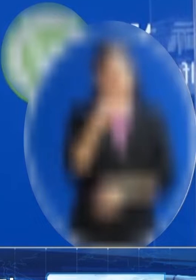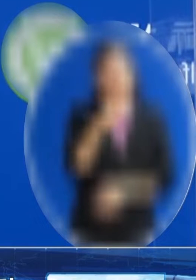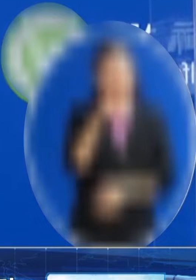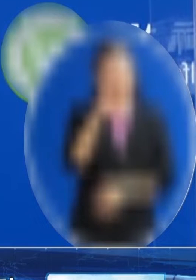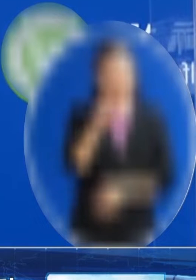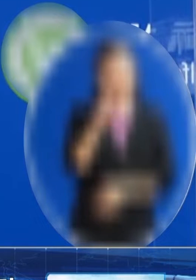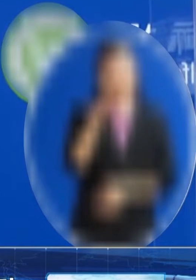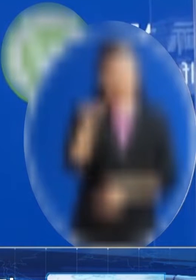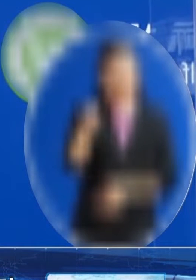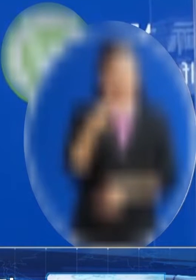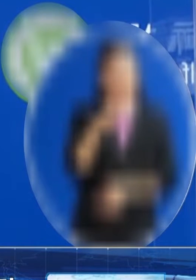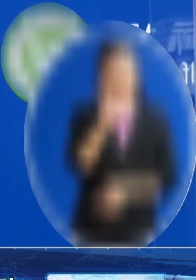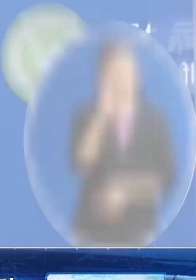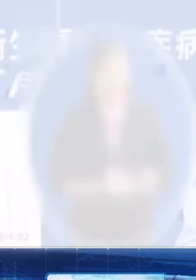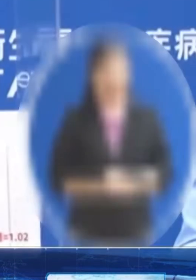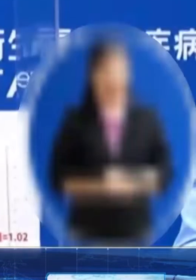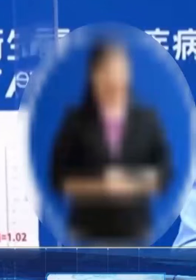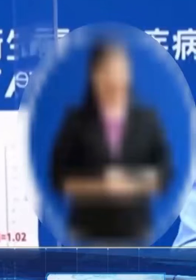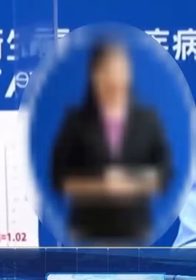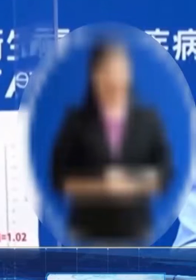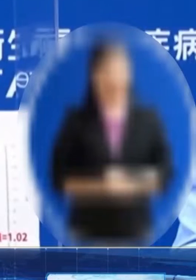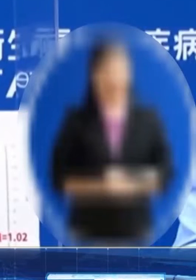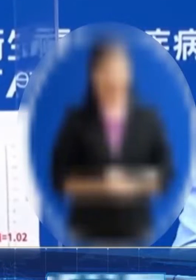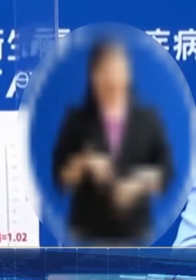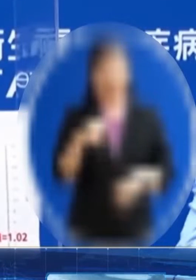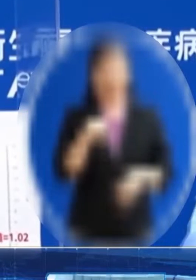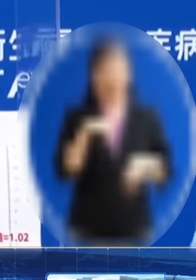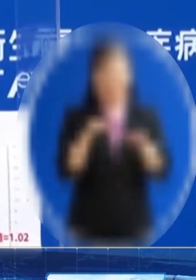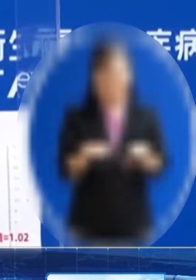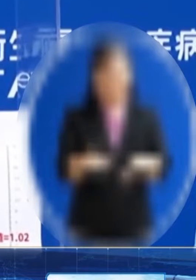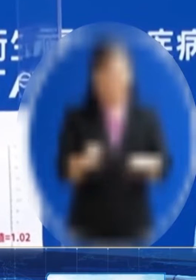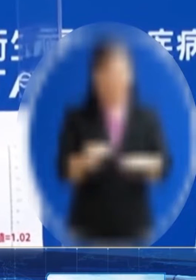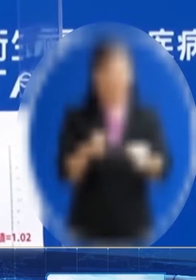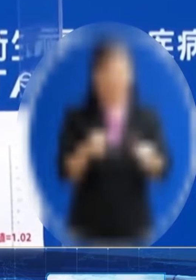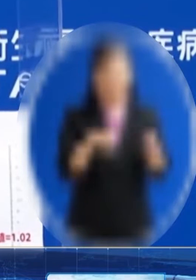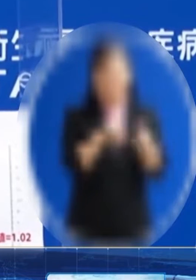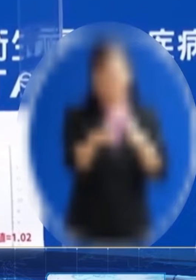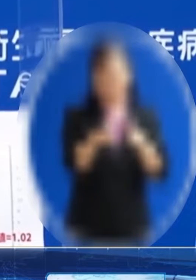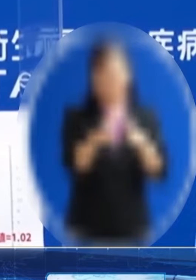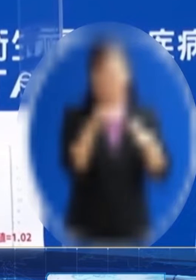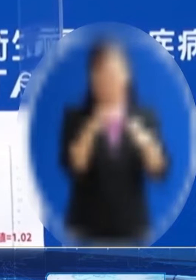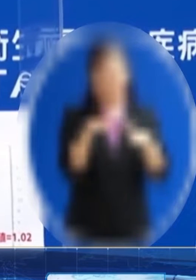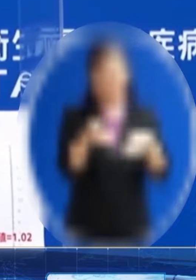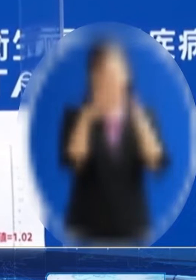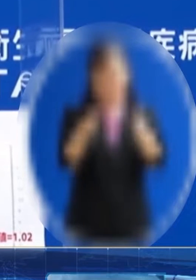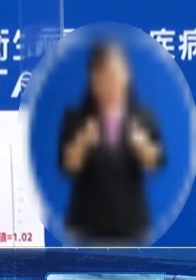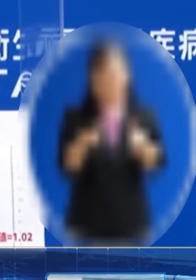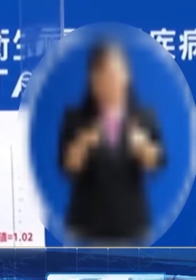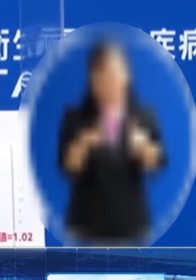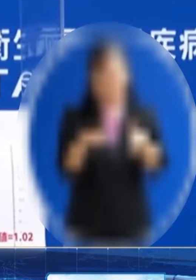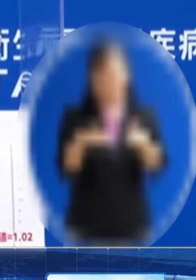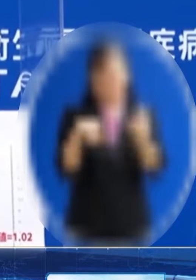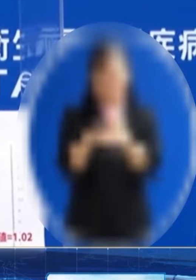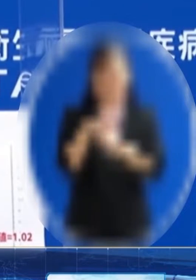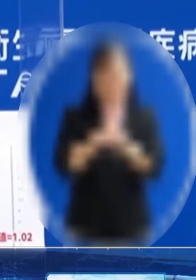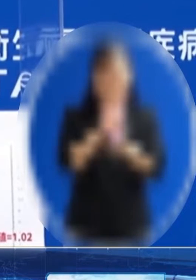增的哈15个死亡的个案哈。那根据哈我们整体的一个哈专业的一个报告啊，就